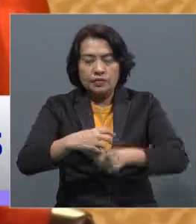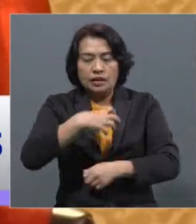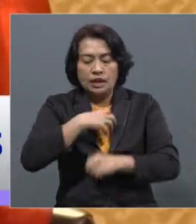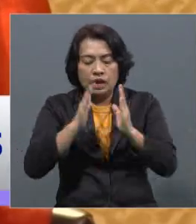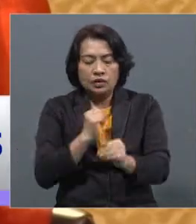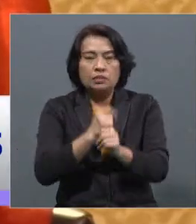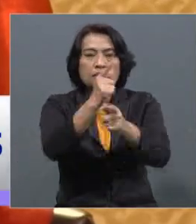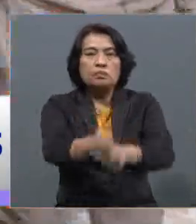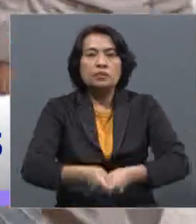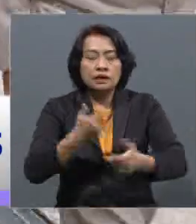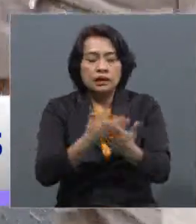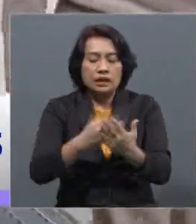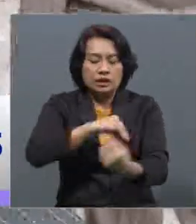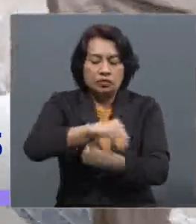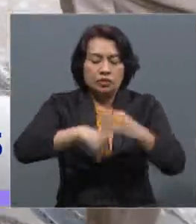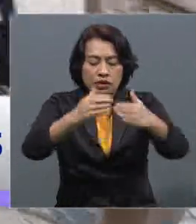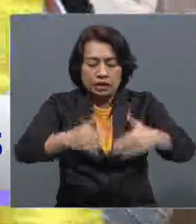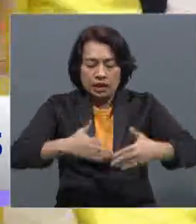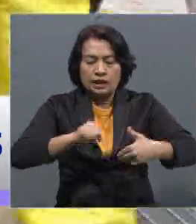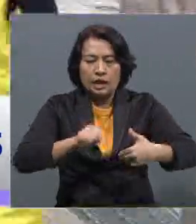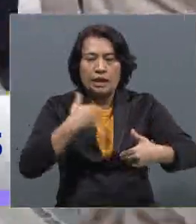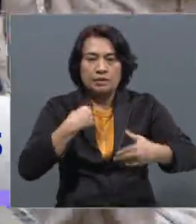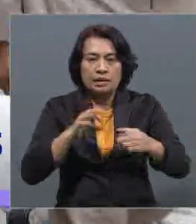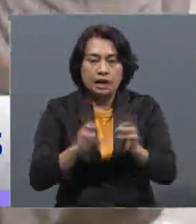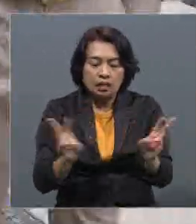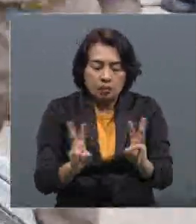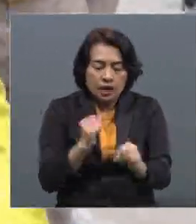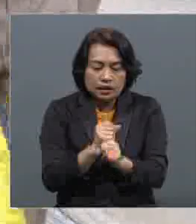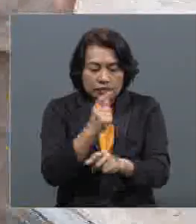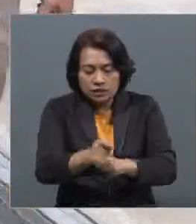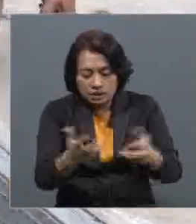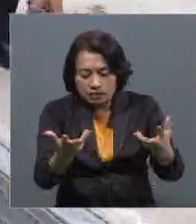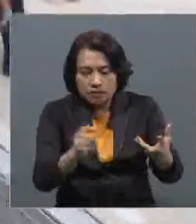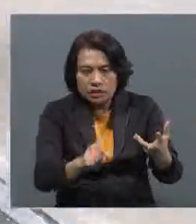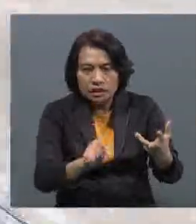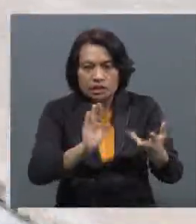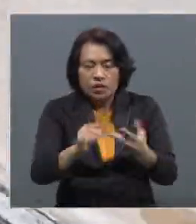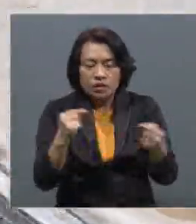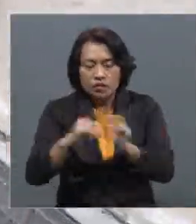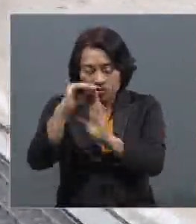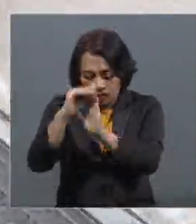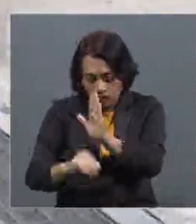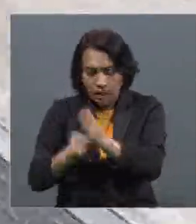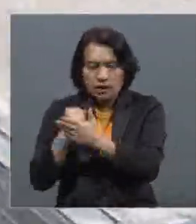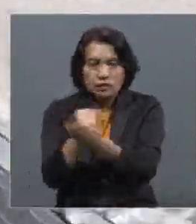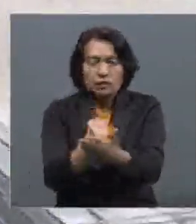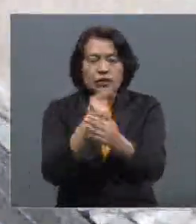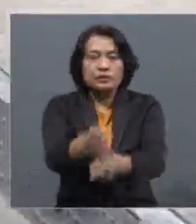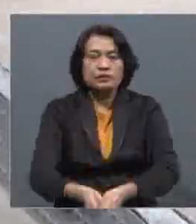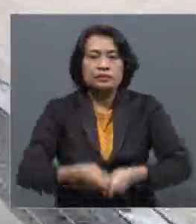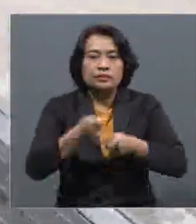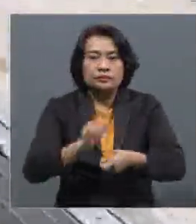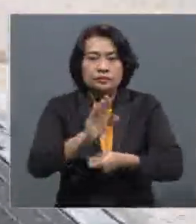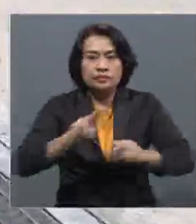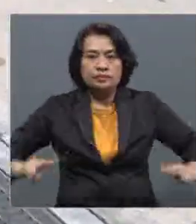เกษตรกรทั่วประเทศมีรายได้ทดแทนจากการว่างเว้นการทำการเกษตรซึ่งเป็นหนึ่งในนโยบายการช่วยเหลือเกษตรกรของ